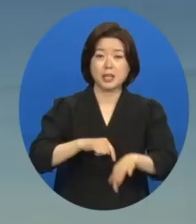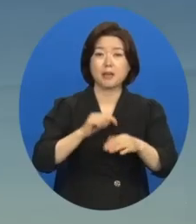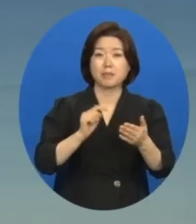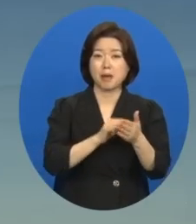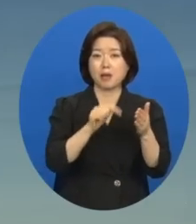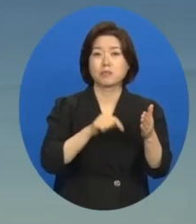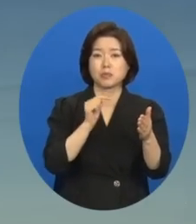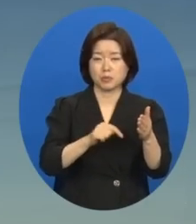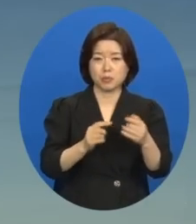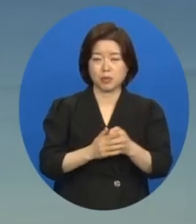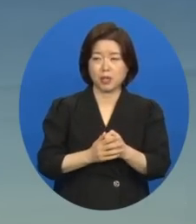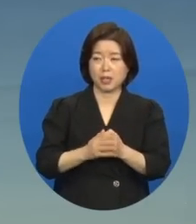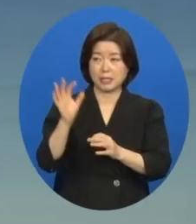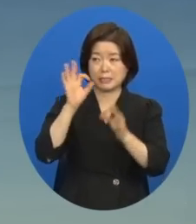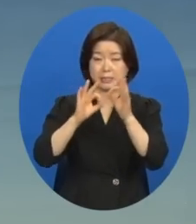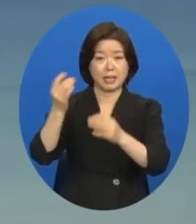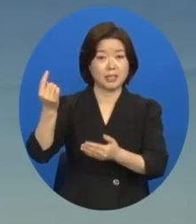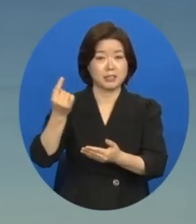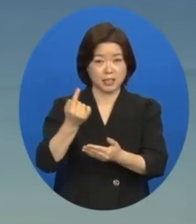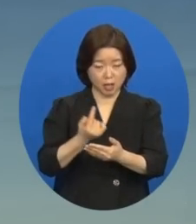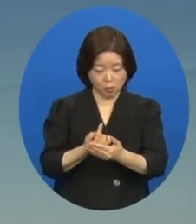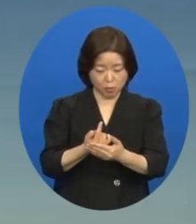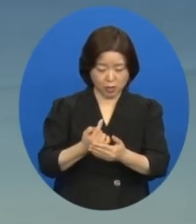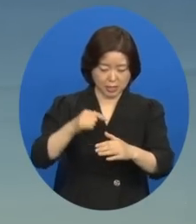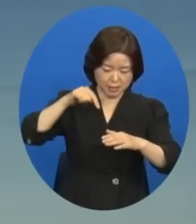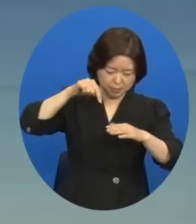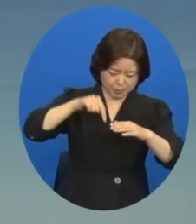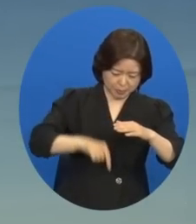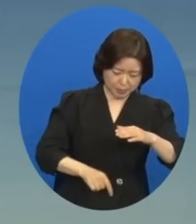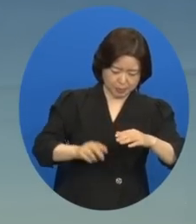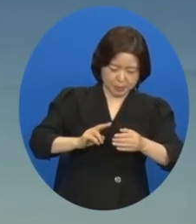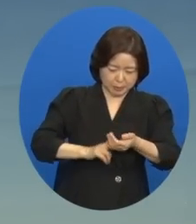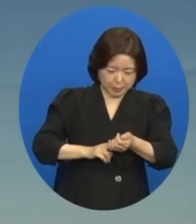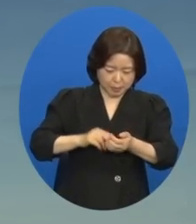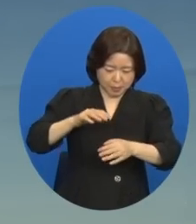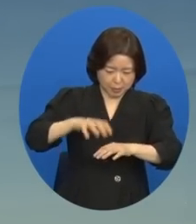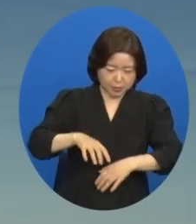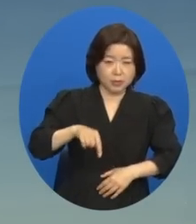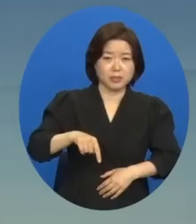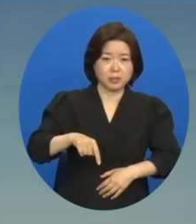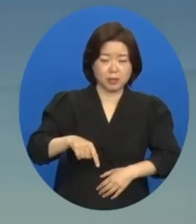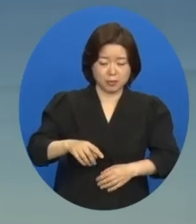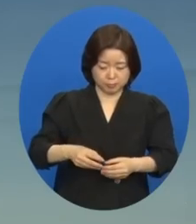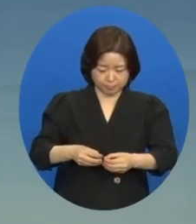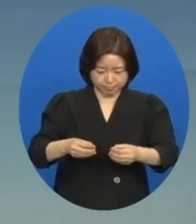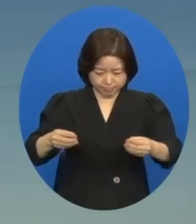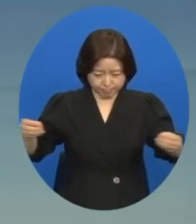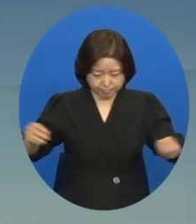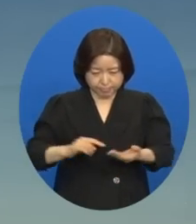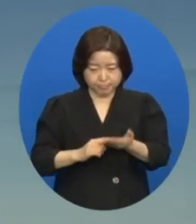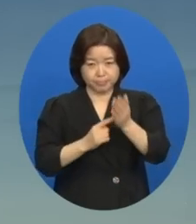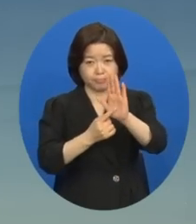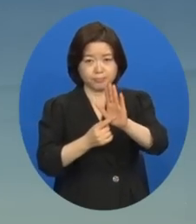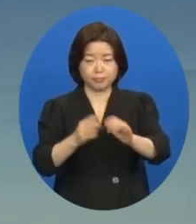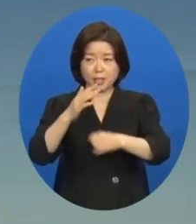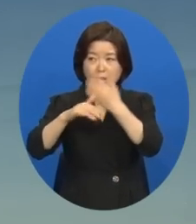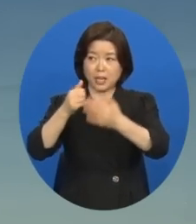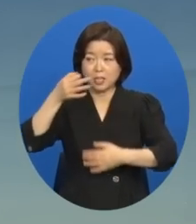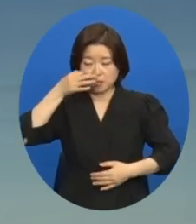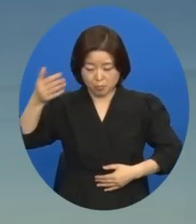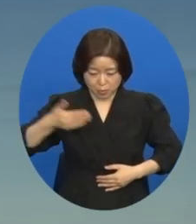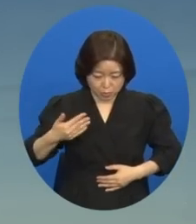가운데 찾아오셔서 제 안에 깊이 감추인 것들을 드러내시며 하나님을 보여주시고 또